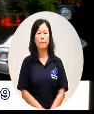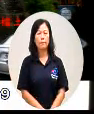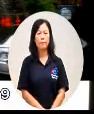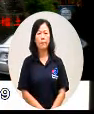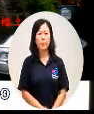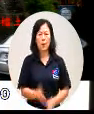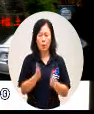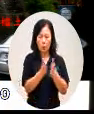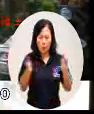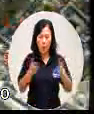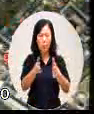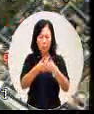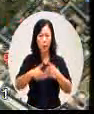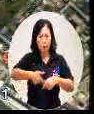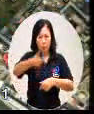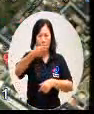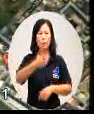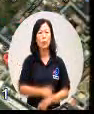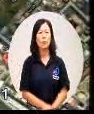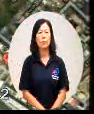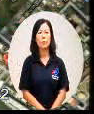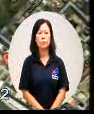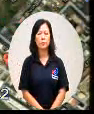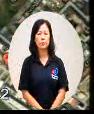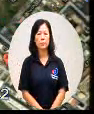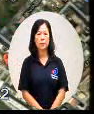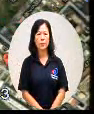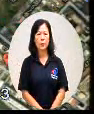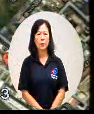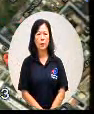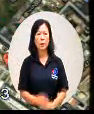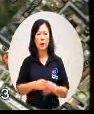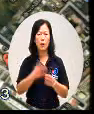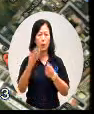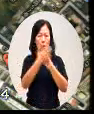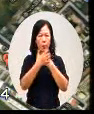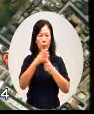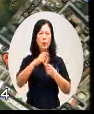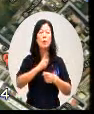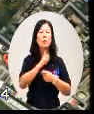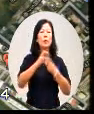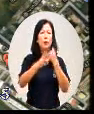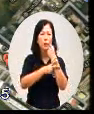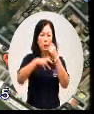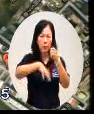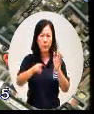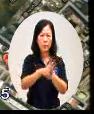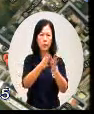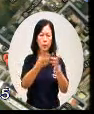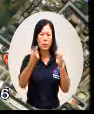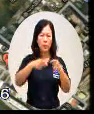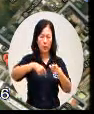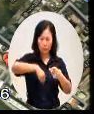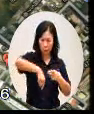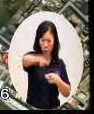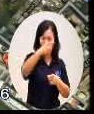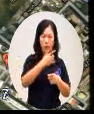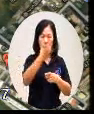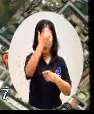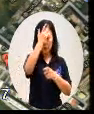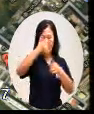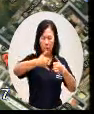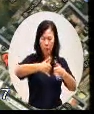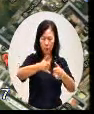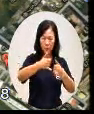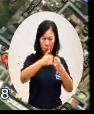赶快拓宽。再来惠丰里里面的，惠丰里里面通往德民路的这惠